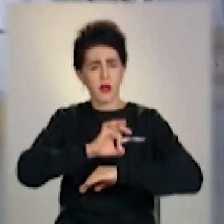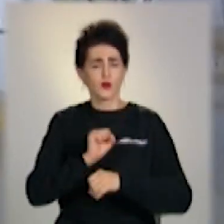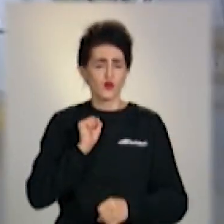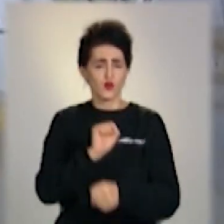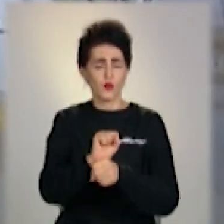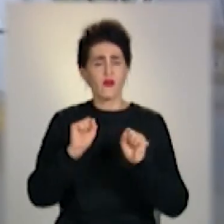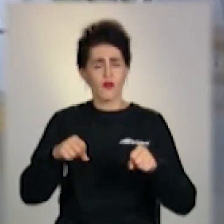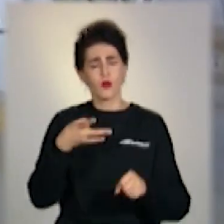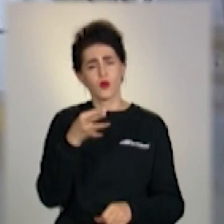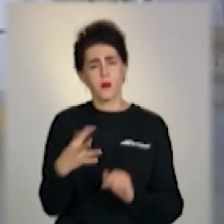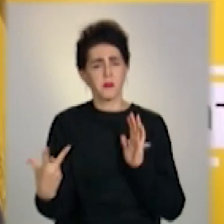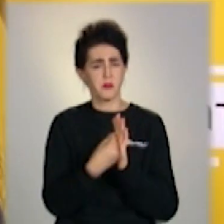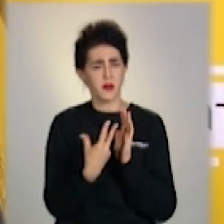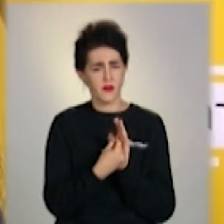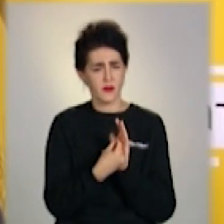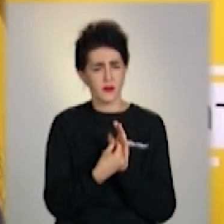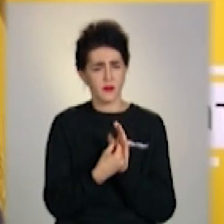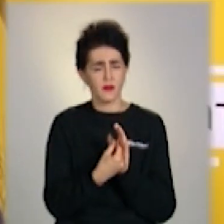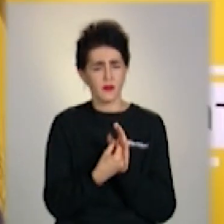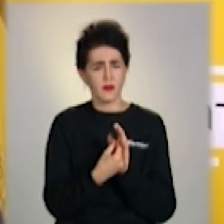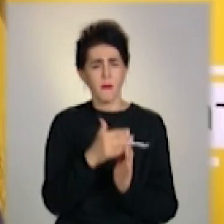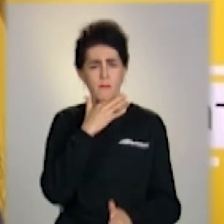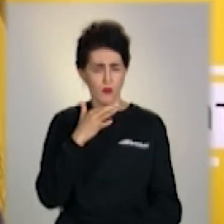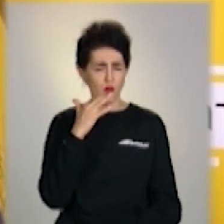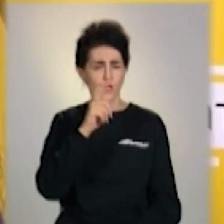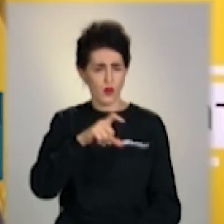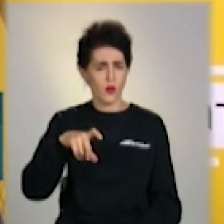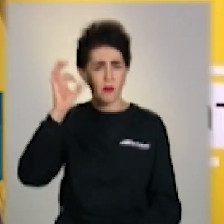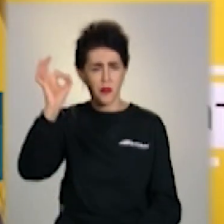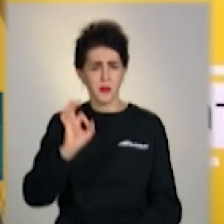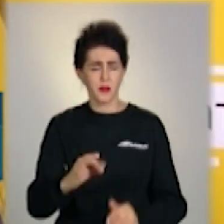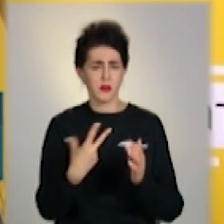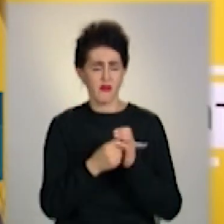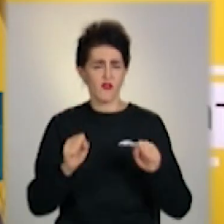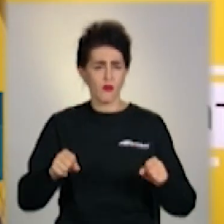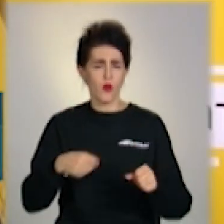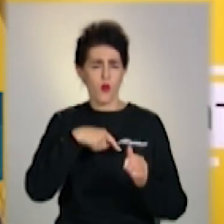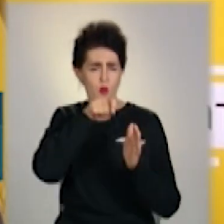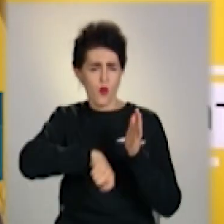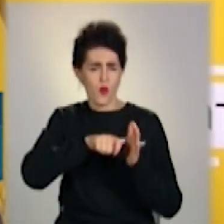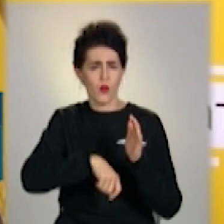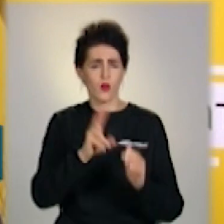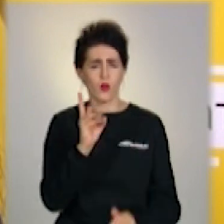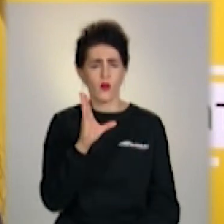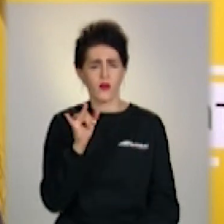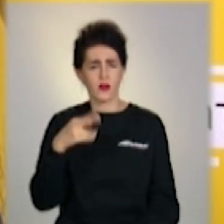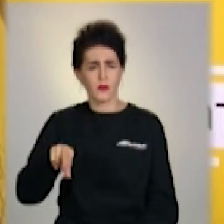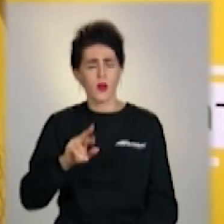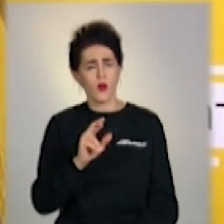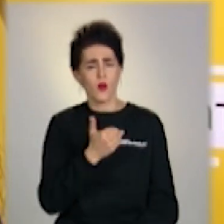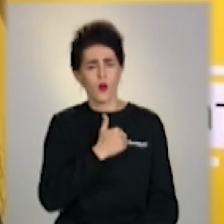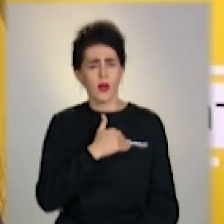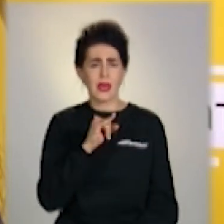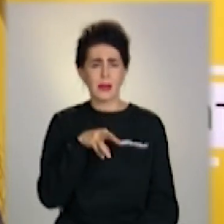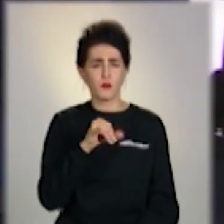може вакцинація. Якщо 70% вакцинується, то це дозволить повністю контролювати ковід. Друге питання, дуже хочеться вірити, що цей